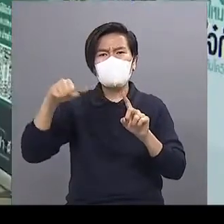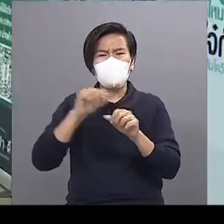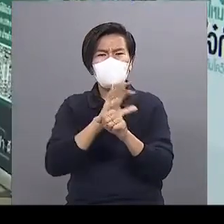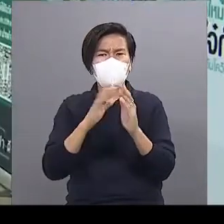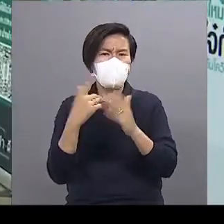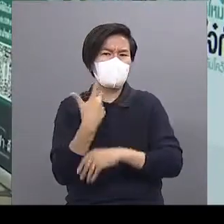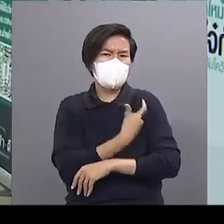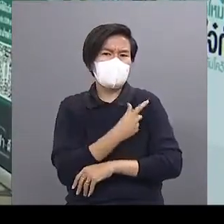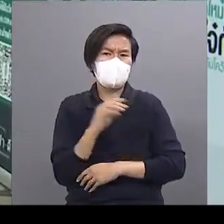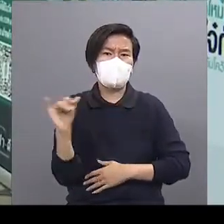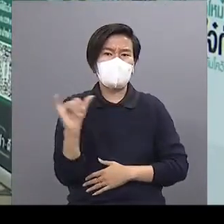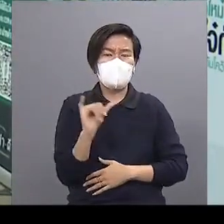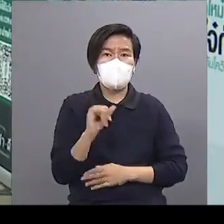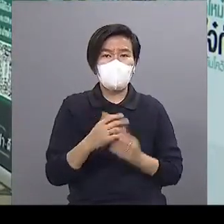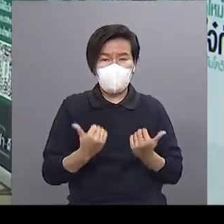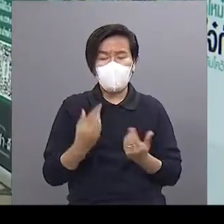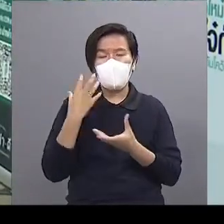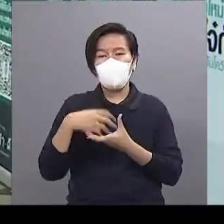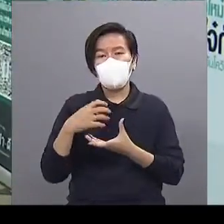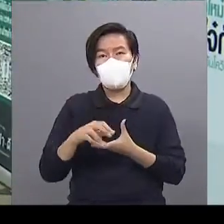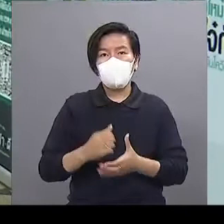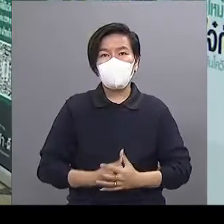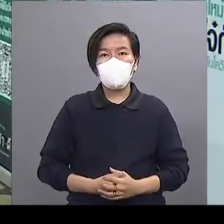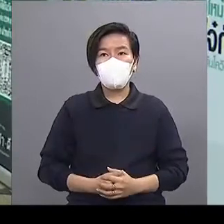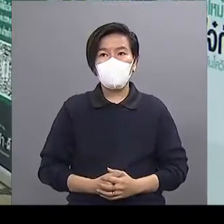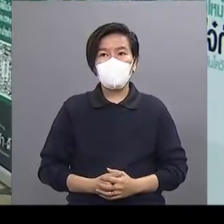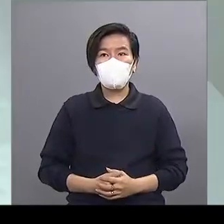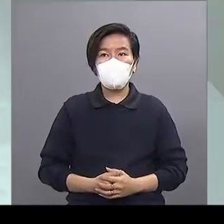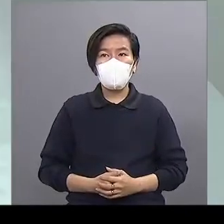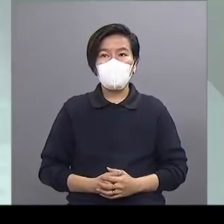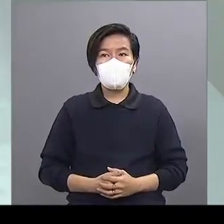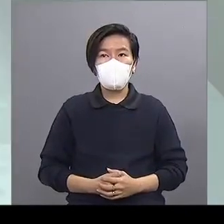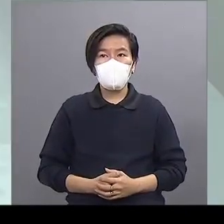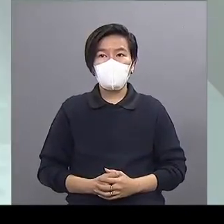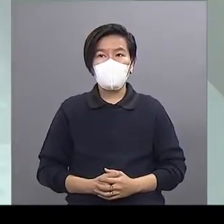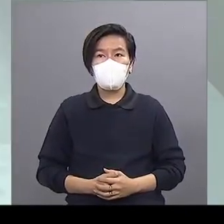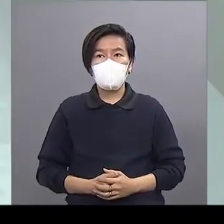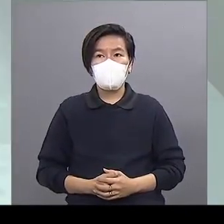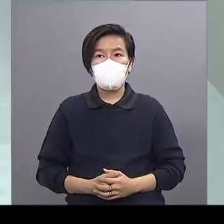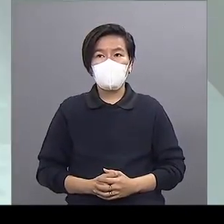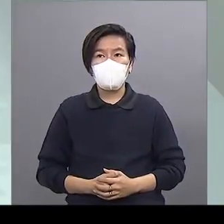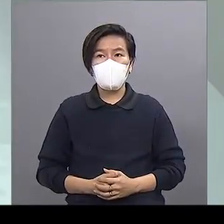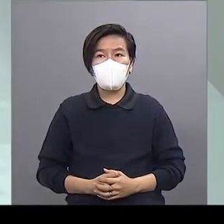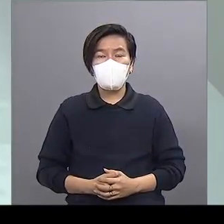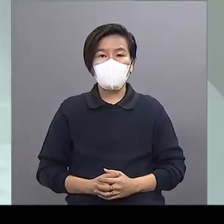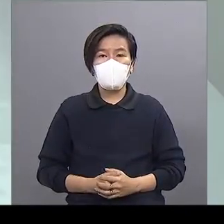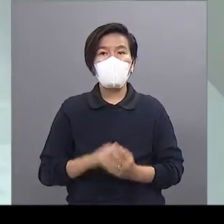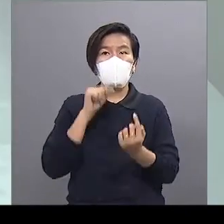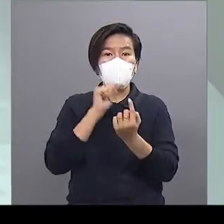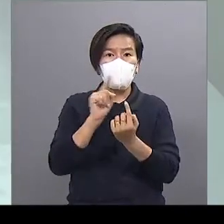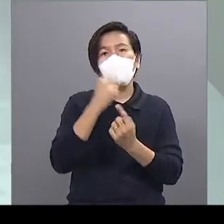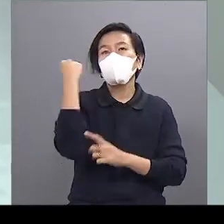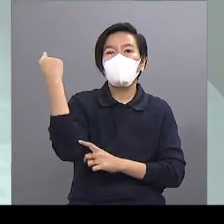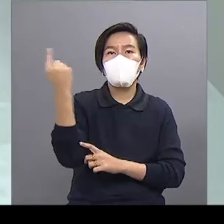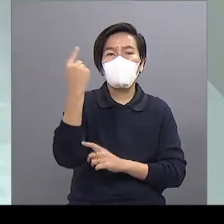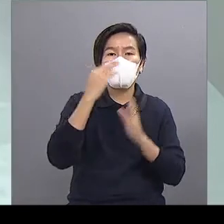เพราะสรรค์ปัญญาเรือนไทยพีบีเอสรายงานModelรูปแบบการท่องเที่ยวใหม่ของจังหวัดเชียงใหม่